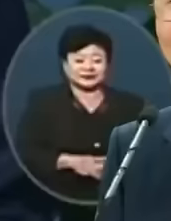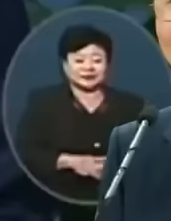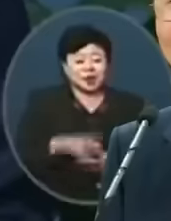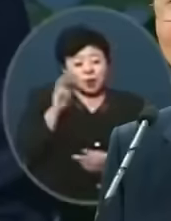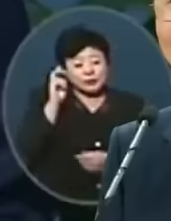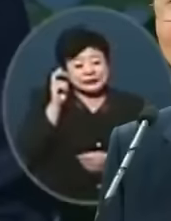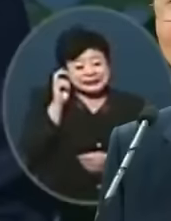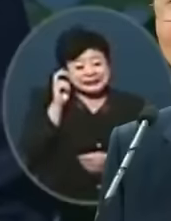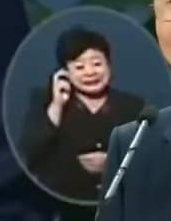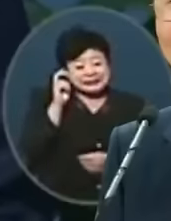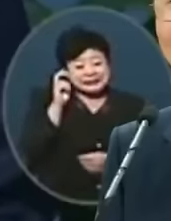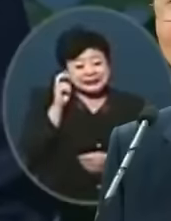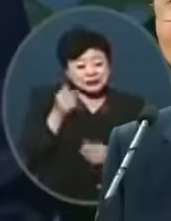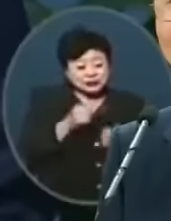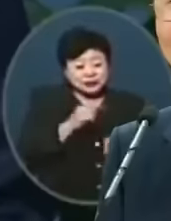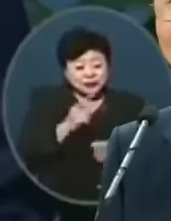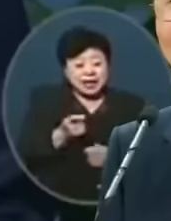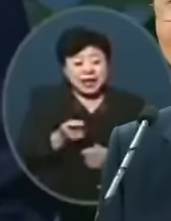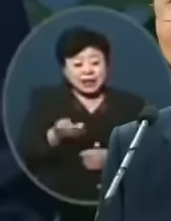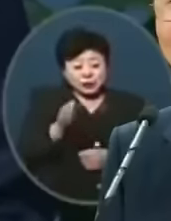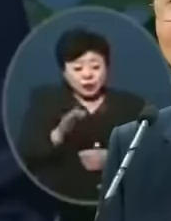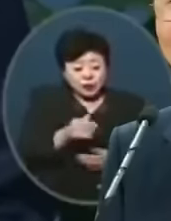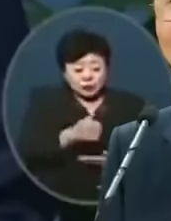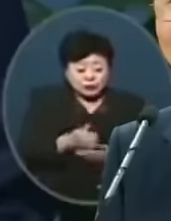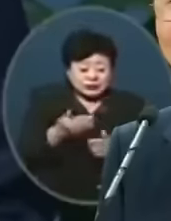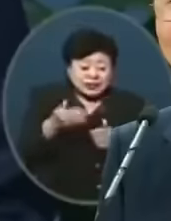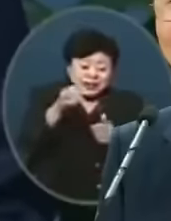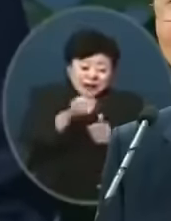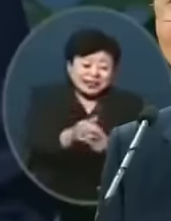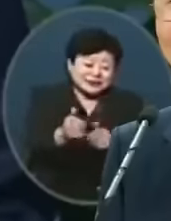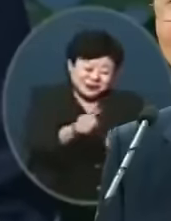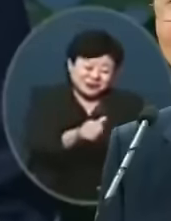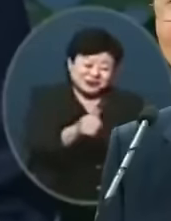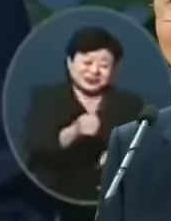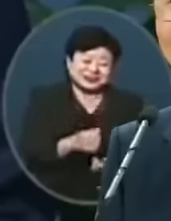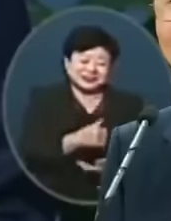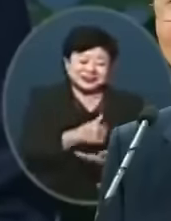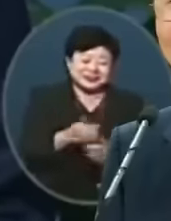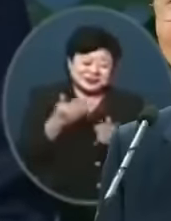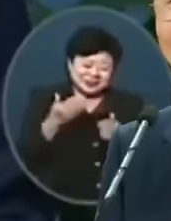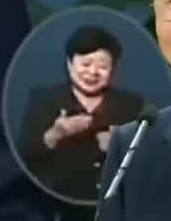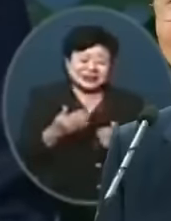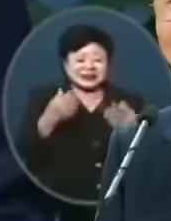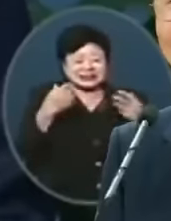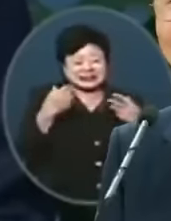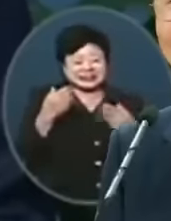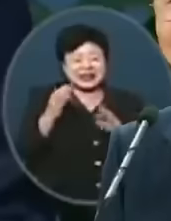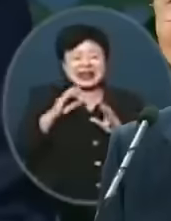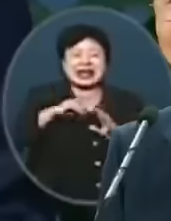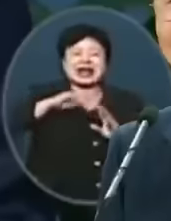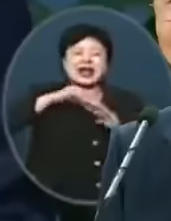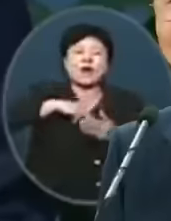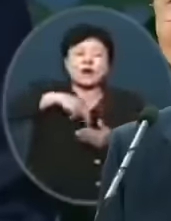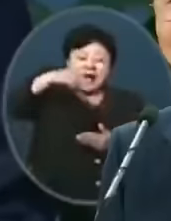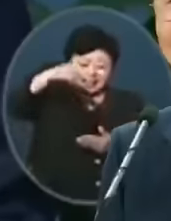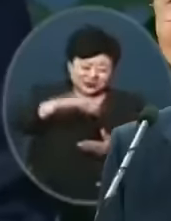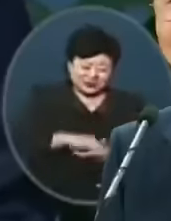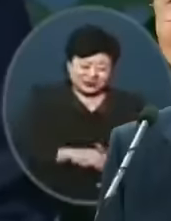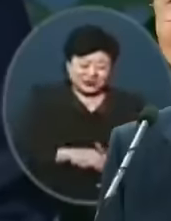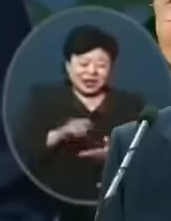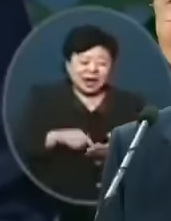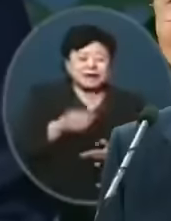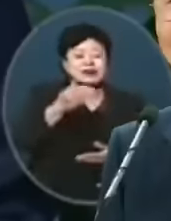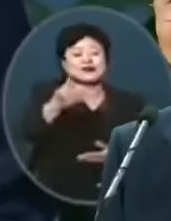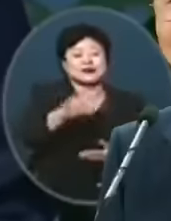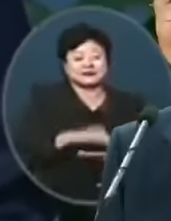혹시 죽는다고 할지라도 주님께 맡겨놓고 죽었으면 주님이 저 세상에서